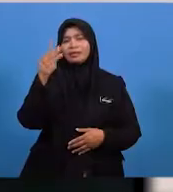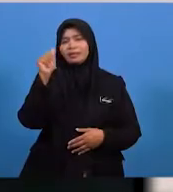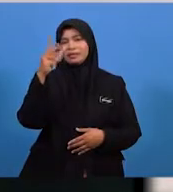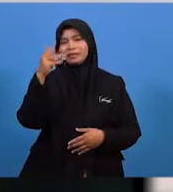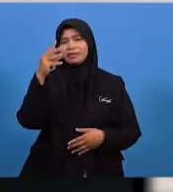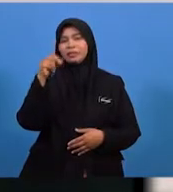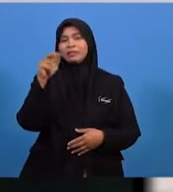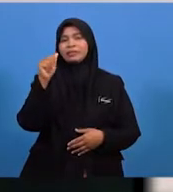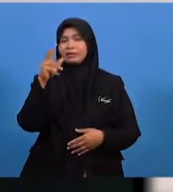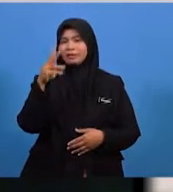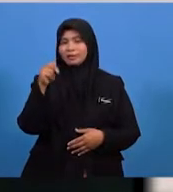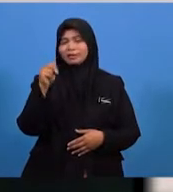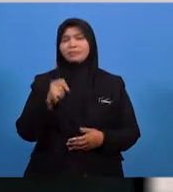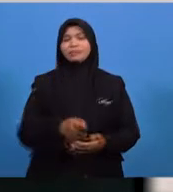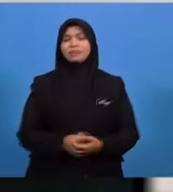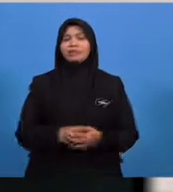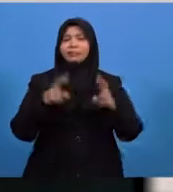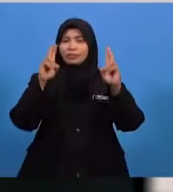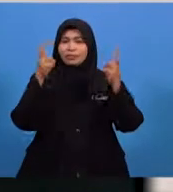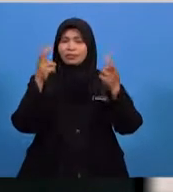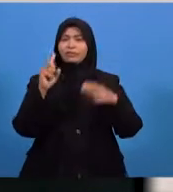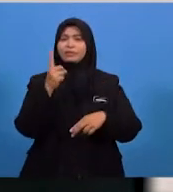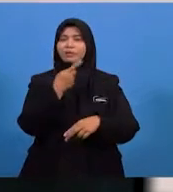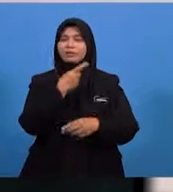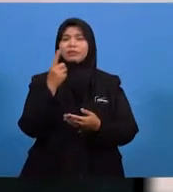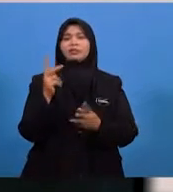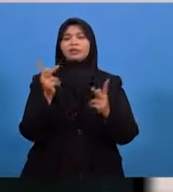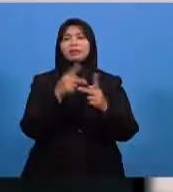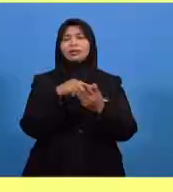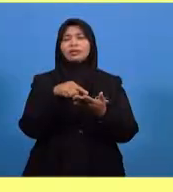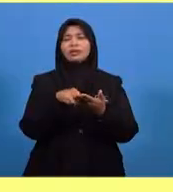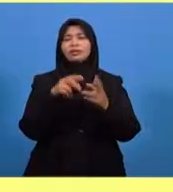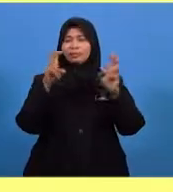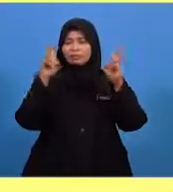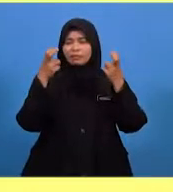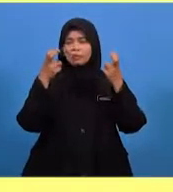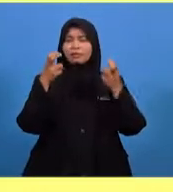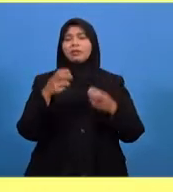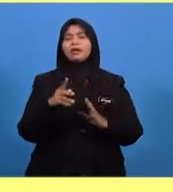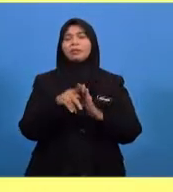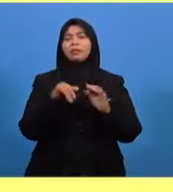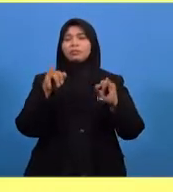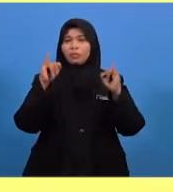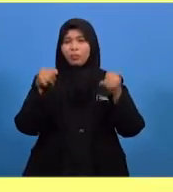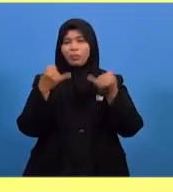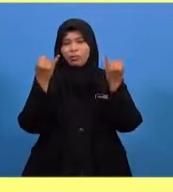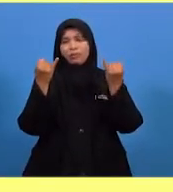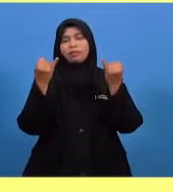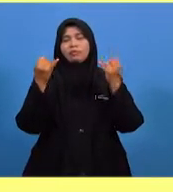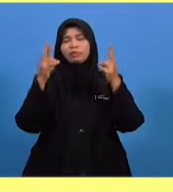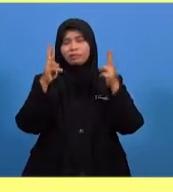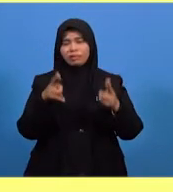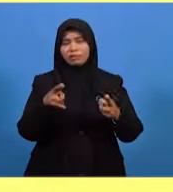murid-murid sekalian topik kita pada kali ini bertajuk perjuangan rakyat